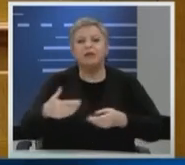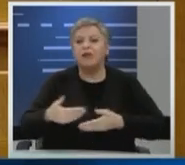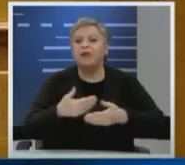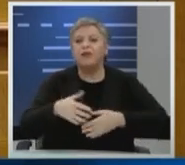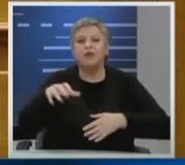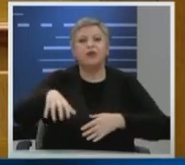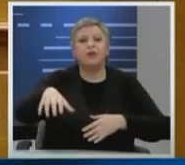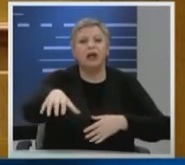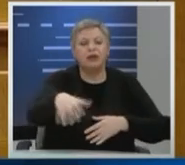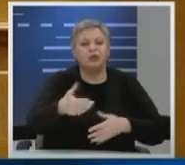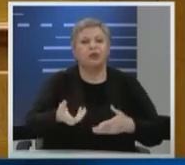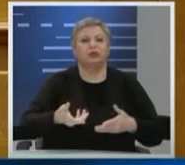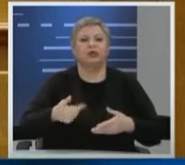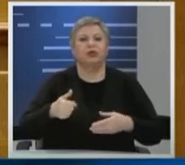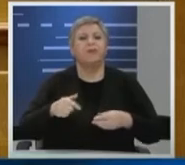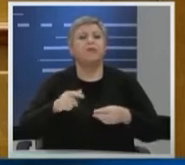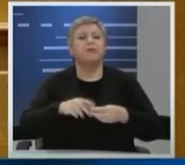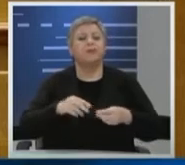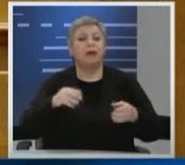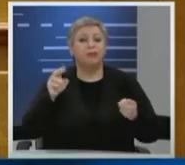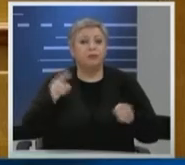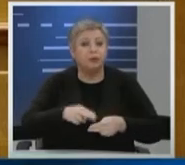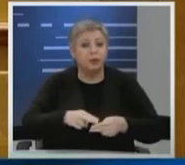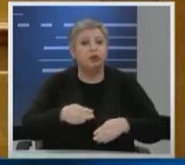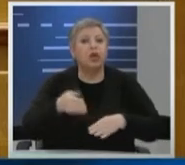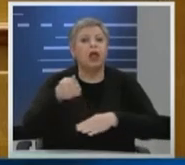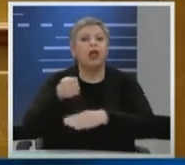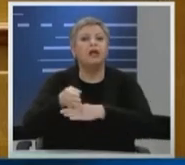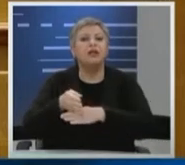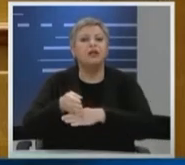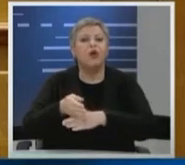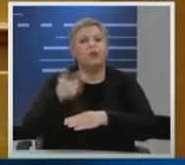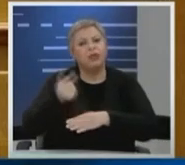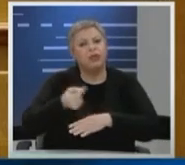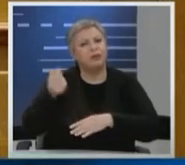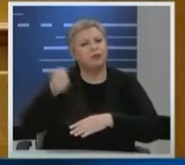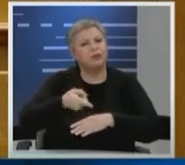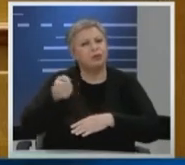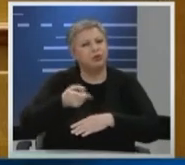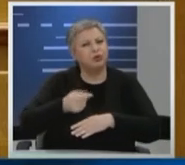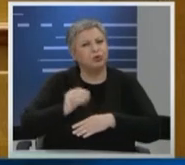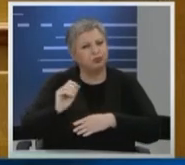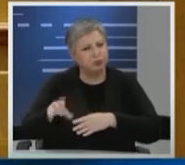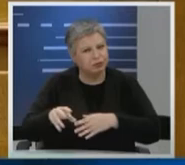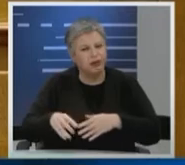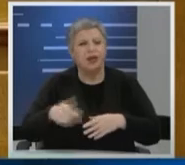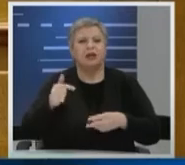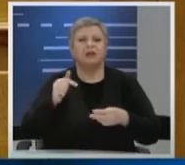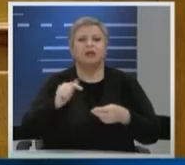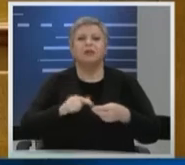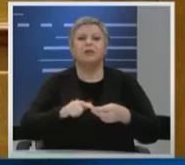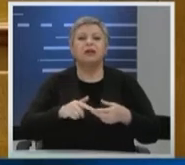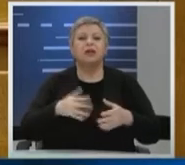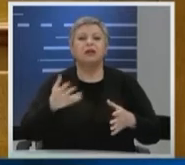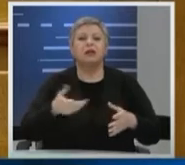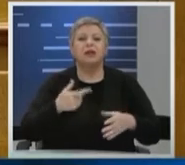σταθμών, τη μείωση της δαπάνης για την επιδότηση του ενοικίου και την κατάργηση της επιδότησης της δαπάνης